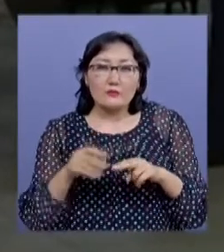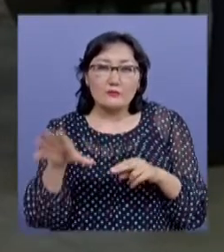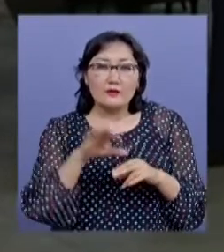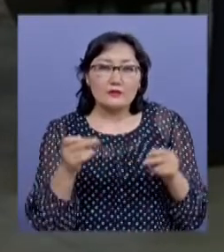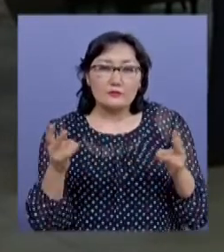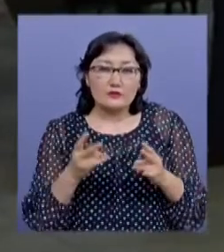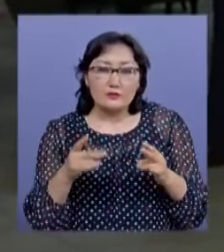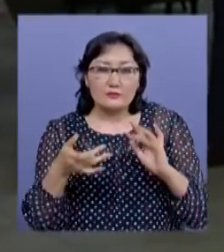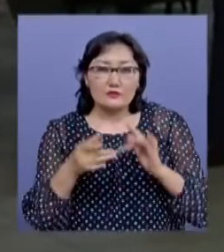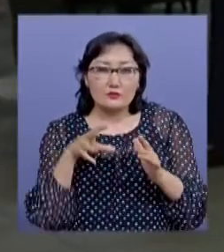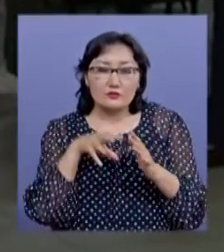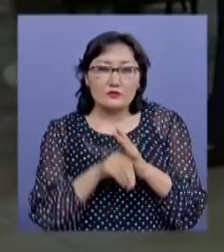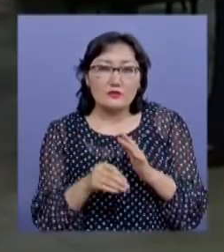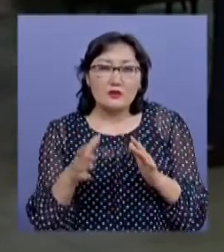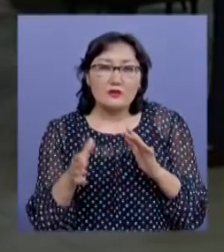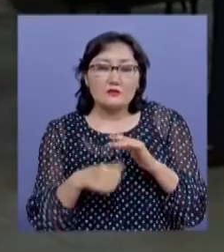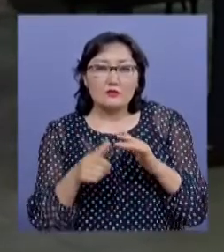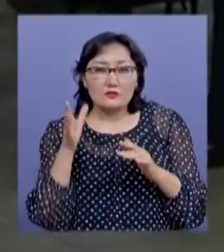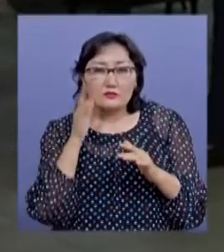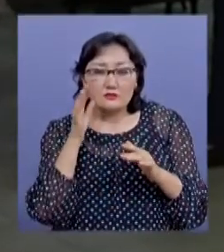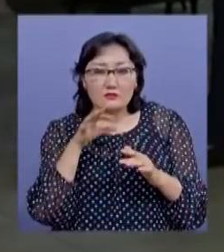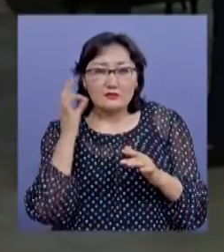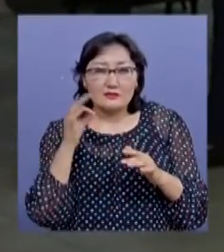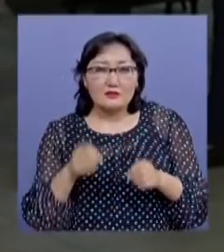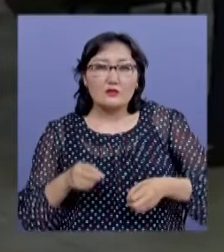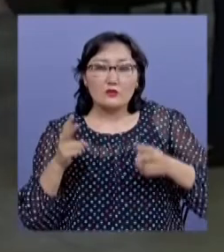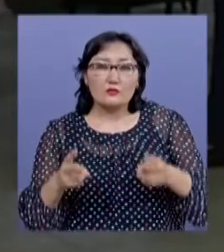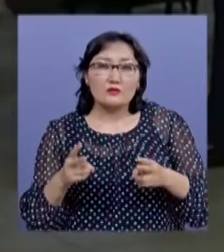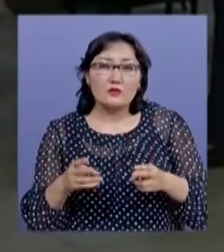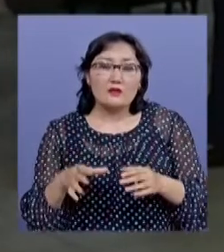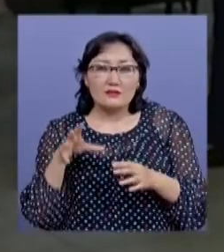қажеттіні желіге енгіздік. Қаңғыбас ит мысықтан төнетін қауіп категориясының ішінде